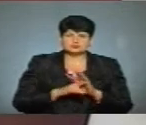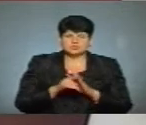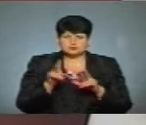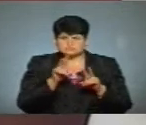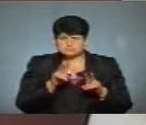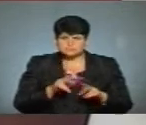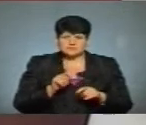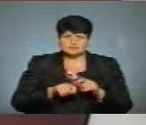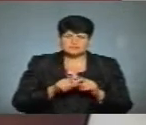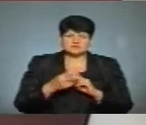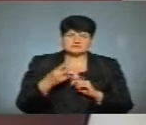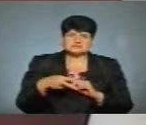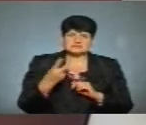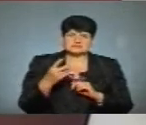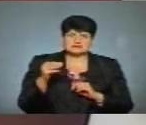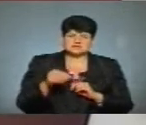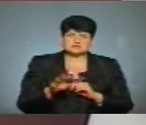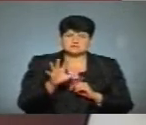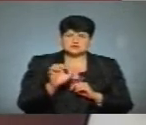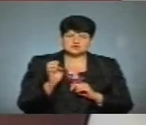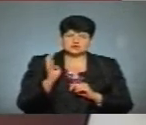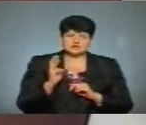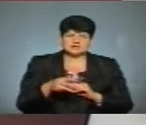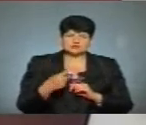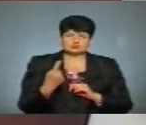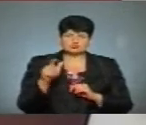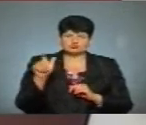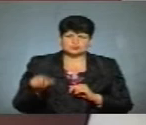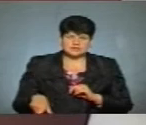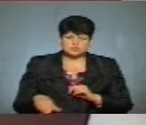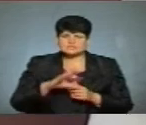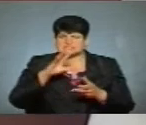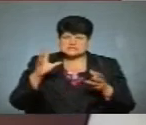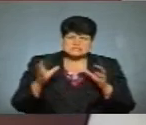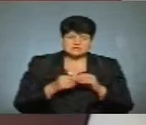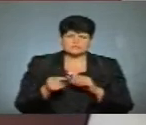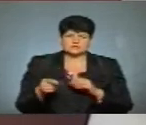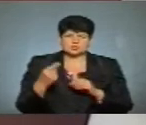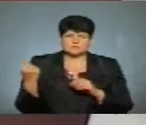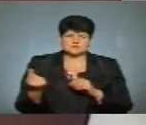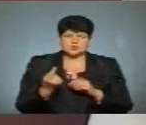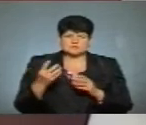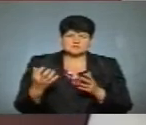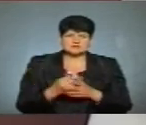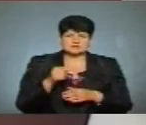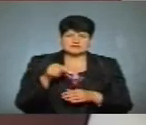спостереження протестували 22 531 людину. Загалом на Тернопільщині коронавірус виявили